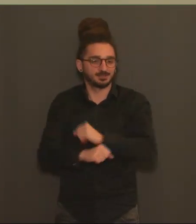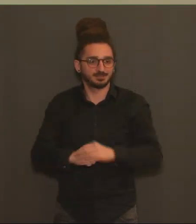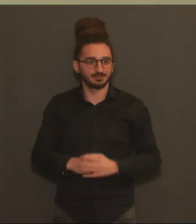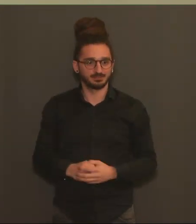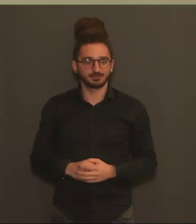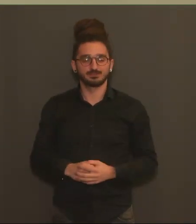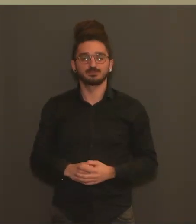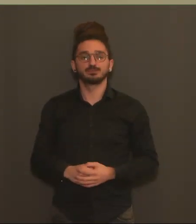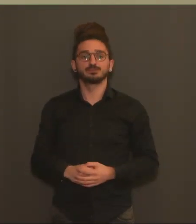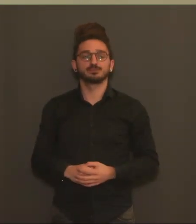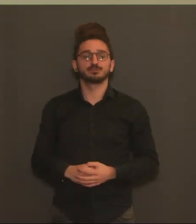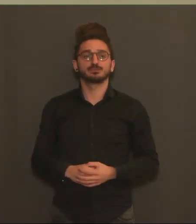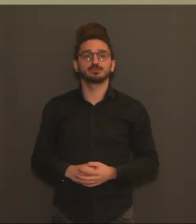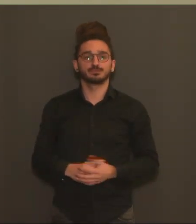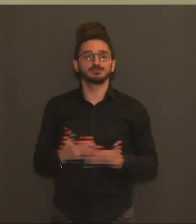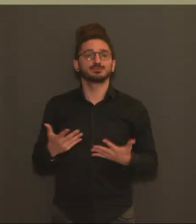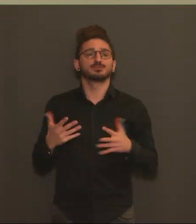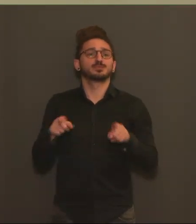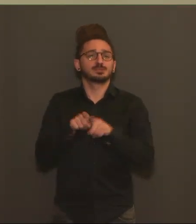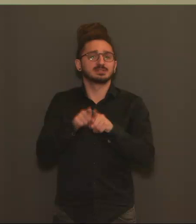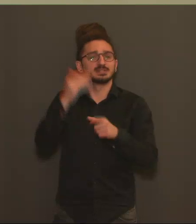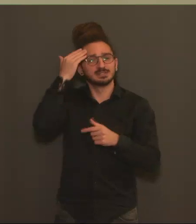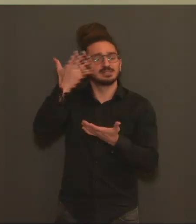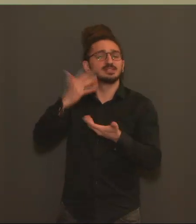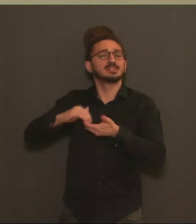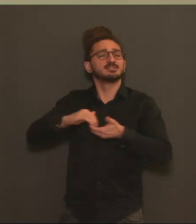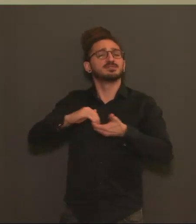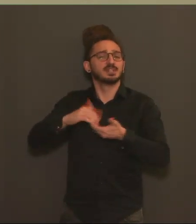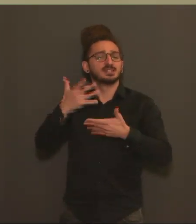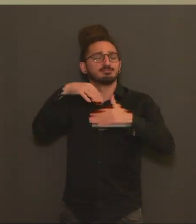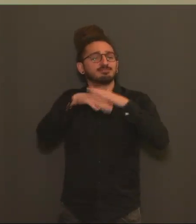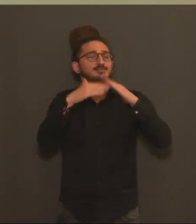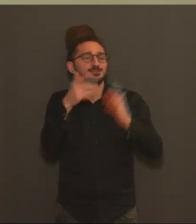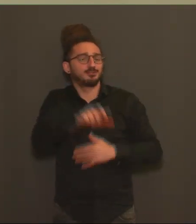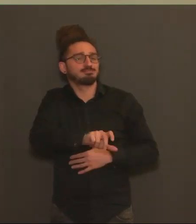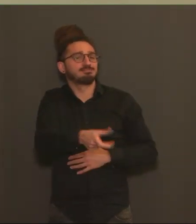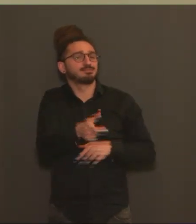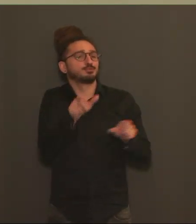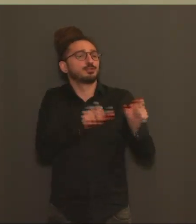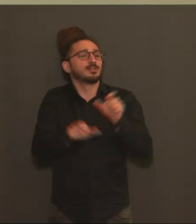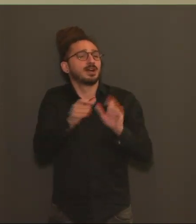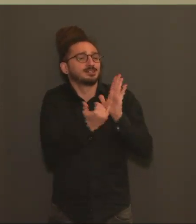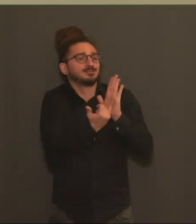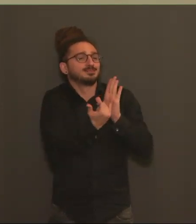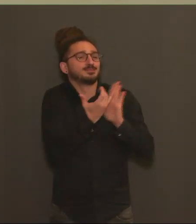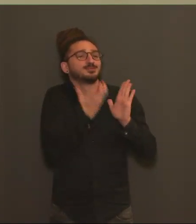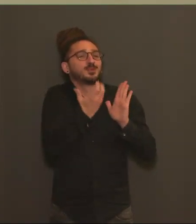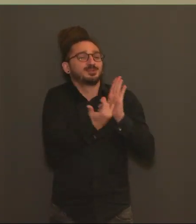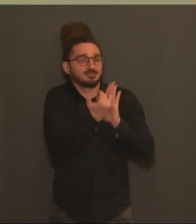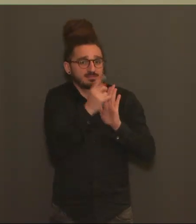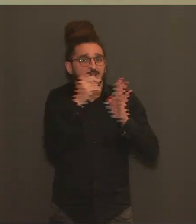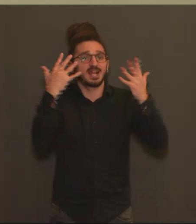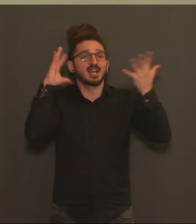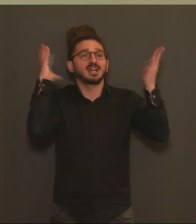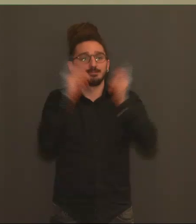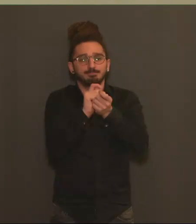En raison du chauffage à l'intérieur, en hiver, nous avons un air intérieur qui est globalement plus sec. Et